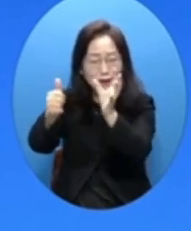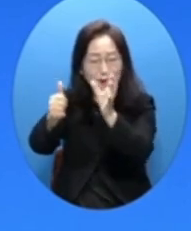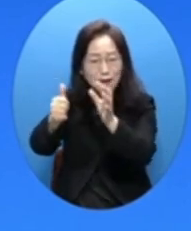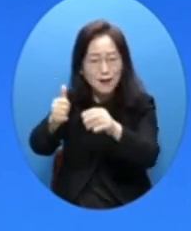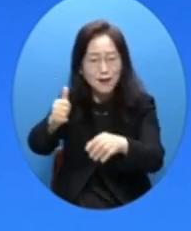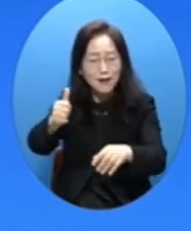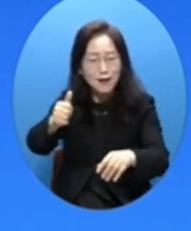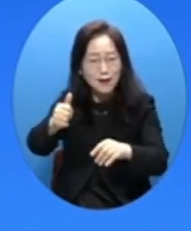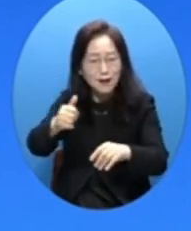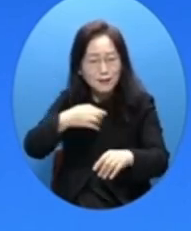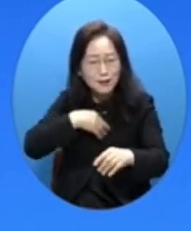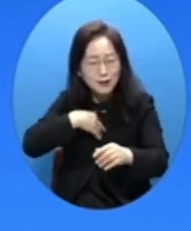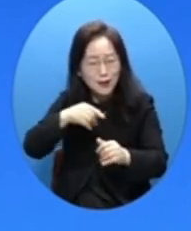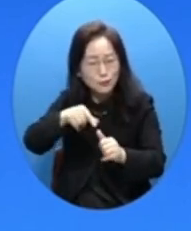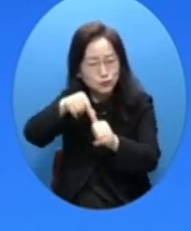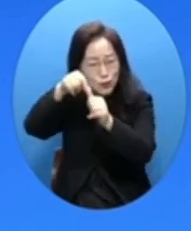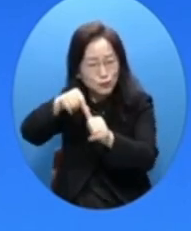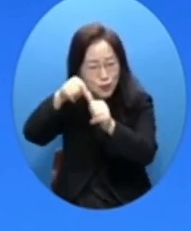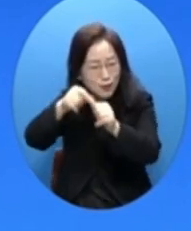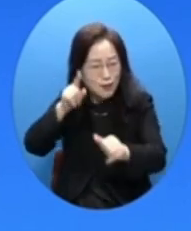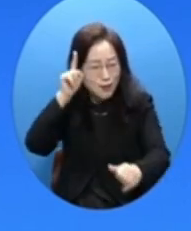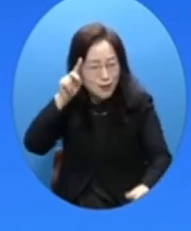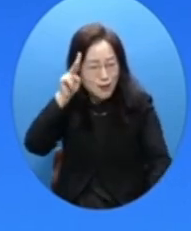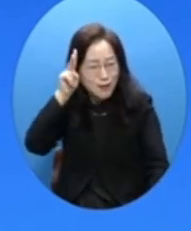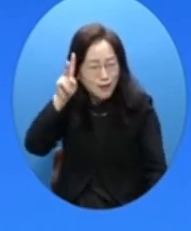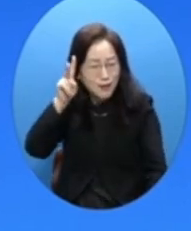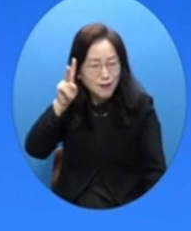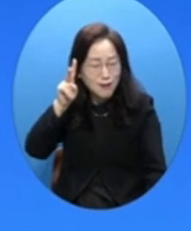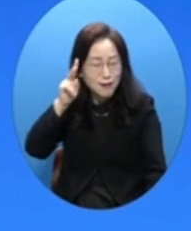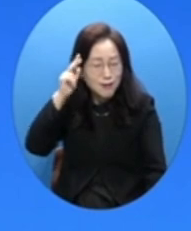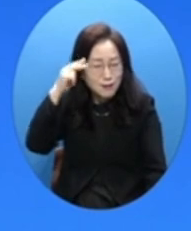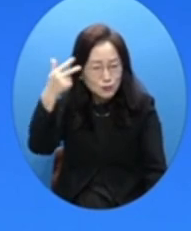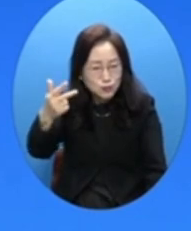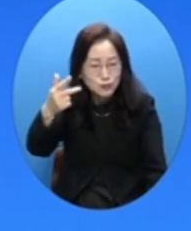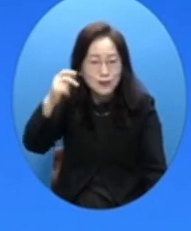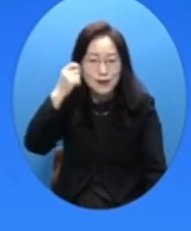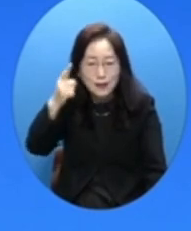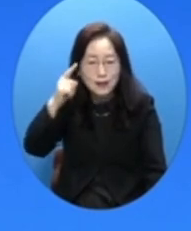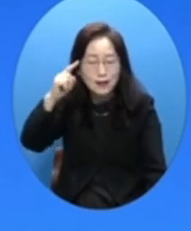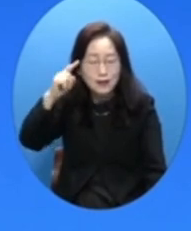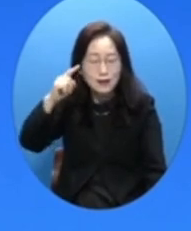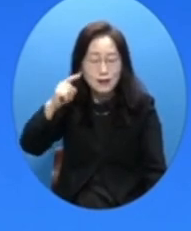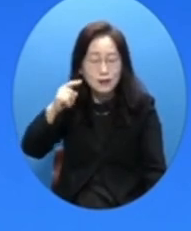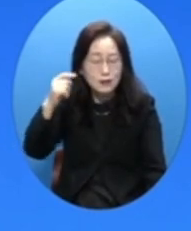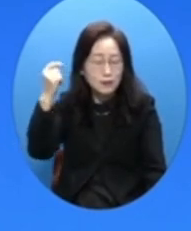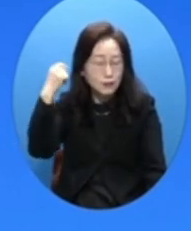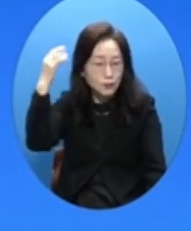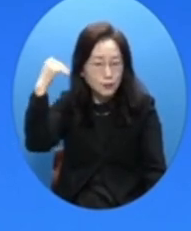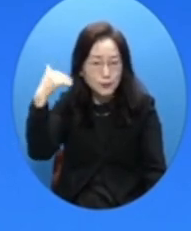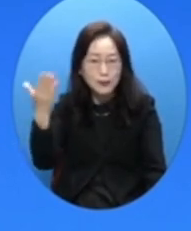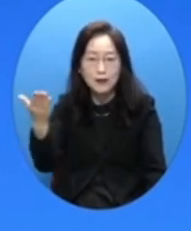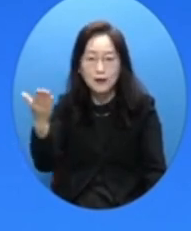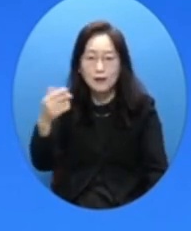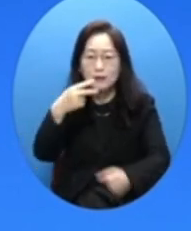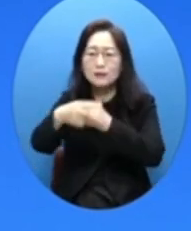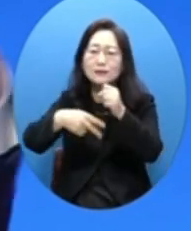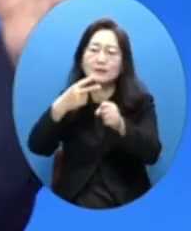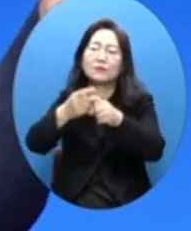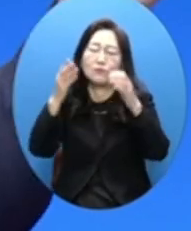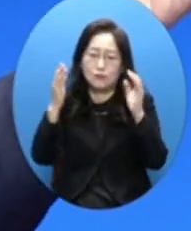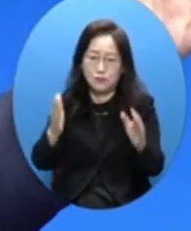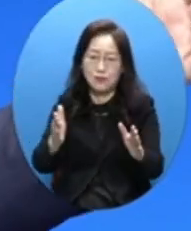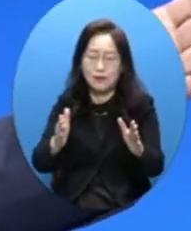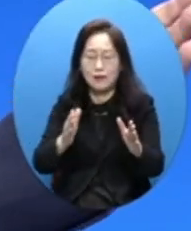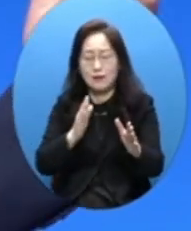내일 소식이 올까 하루가 지나고 이틀이 지나고 일주일이라고 한 달이 지나도 소식이 없었습니다 그가 지낸 인연은